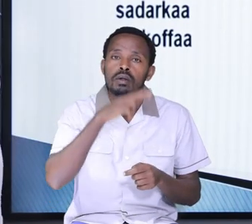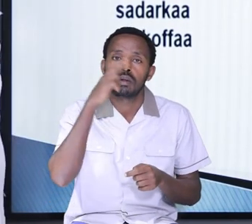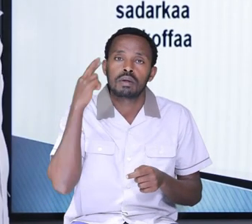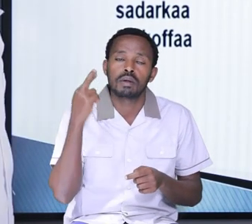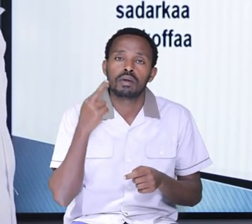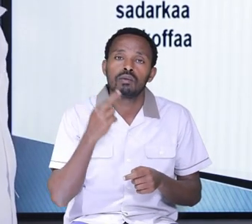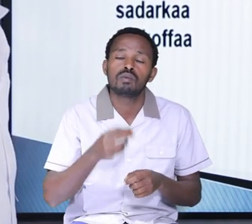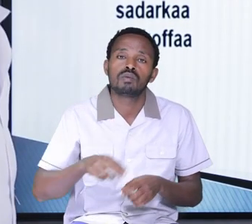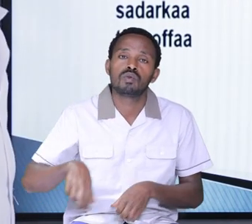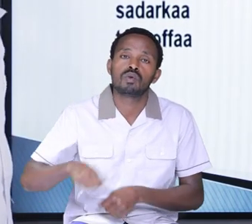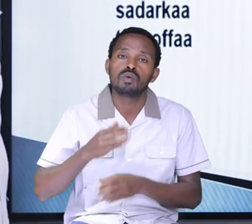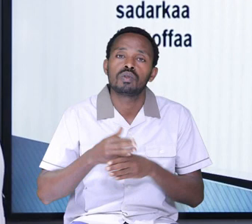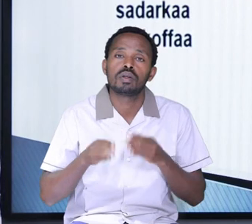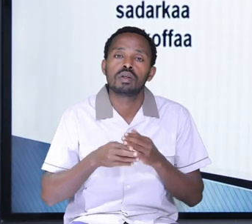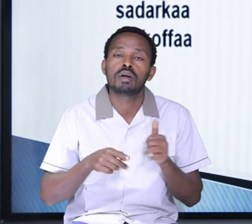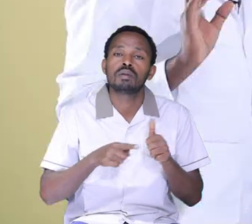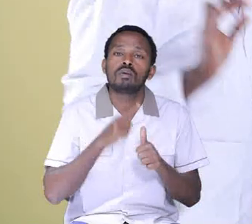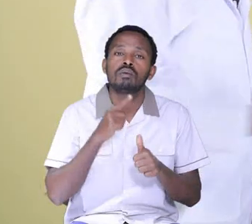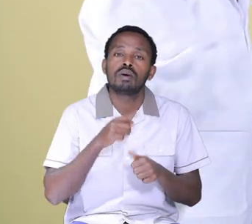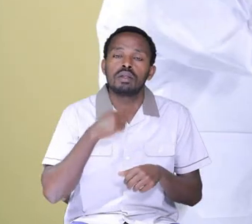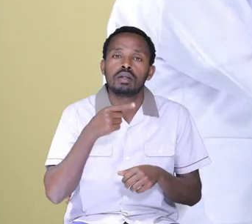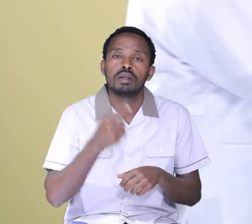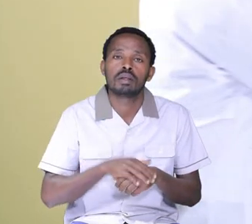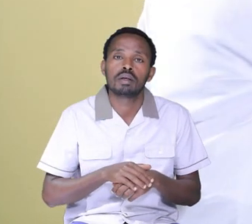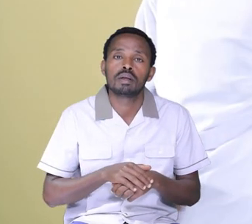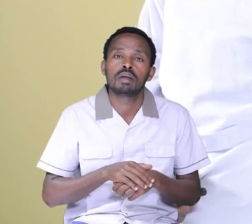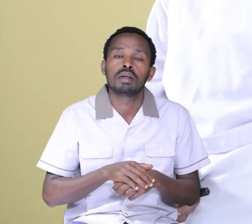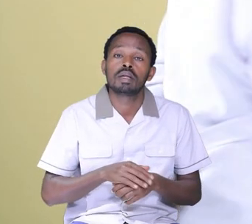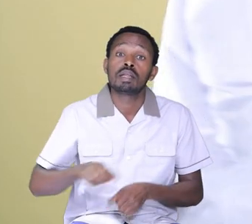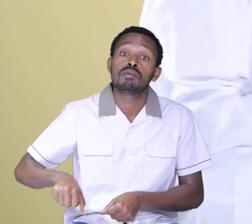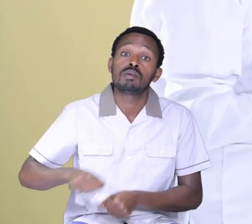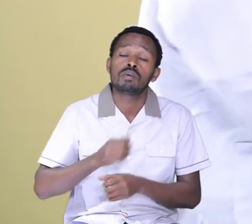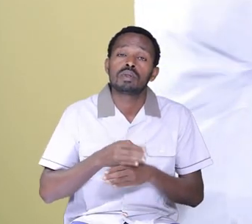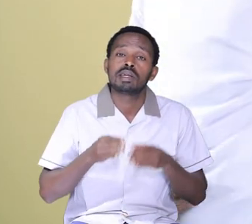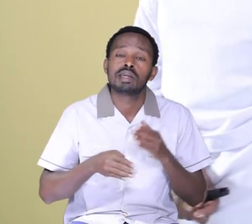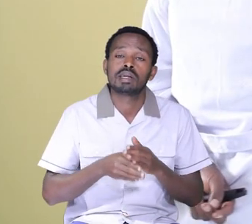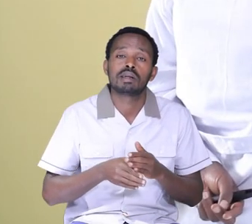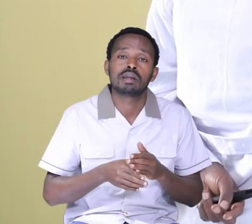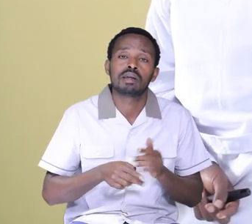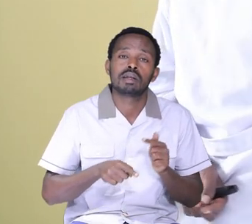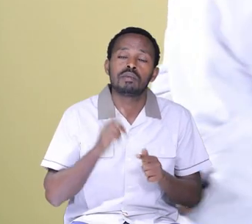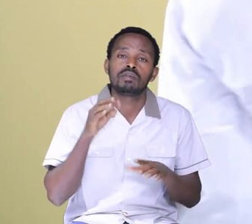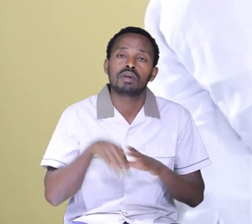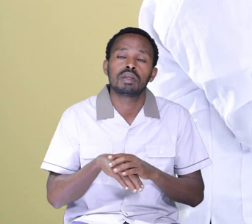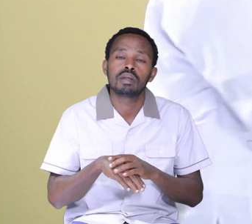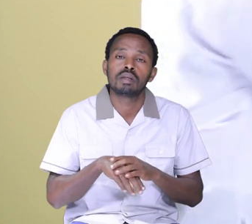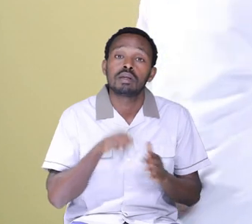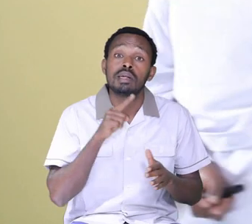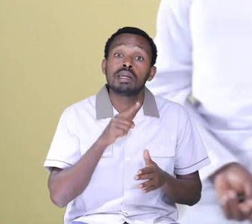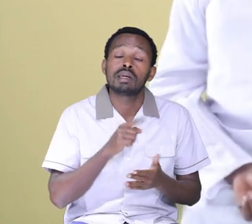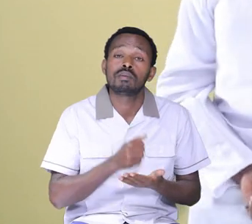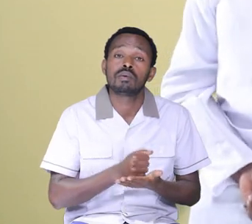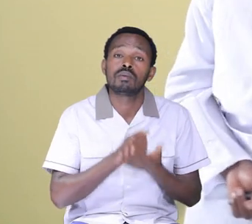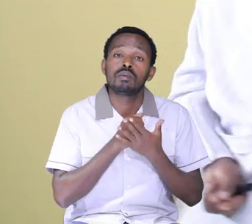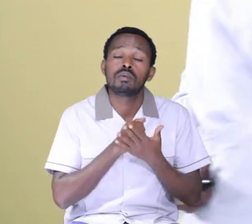fonqolcha sadarkaa tokkoffaa jedhameetu beekama. Fonqolcha sadarkaa lammaffaa keessatti iddoo kanatti kan argamu utubduudha.